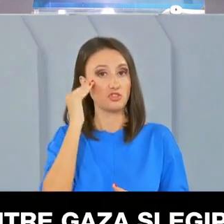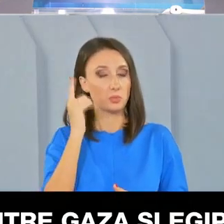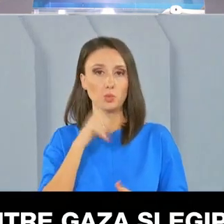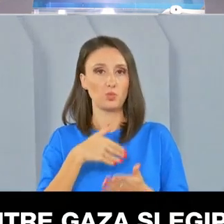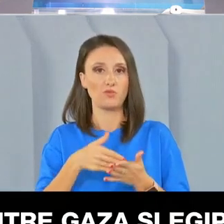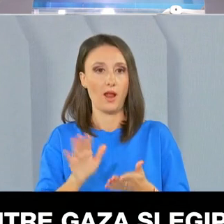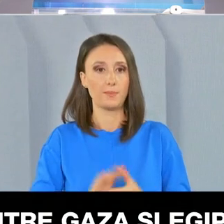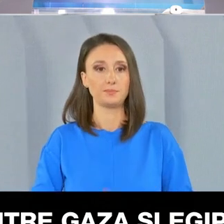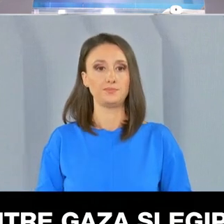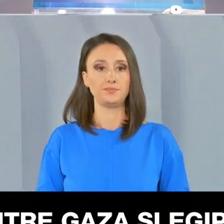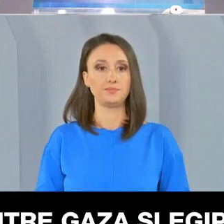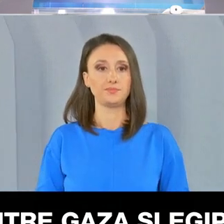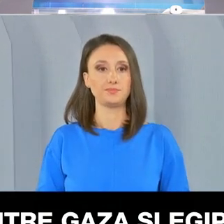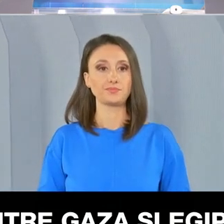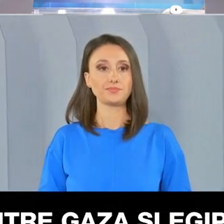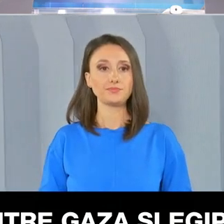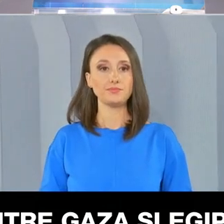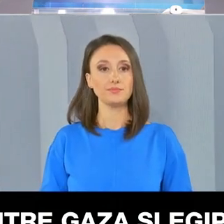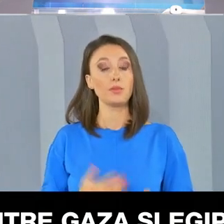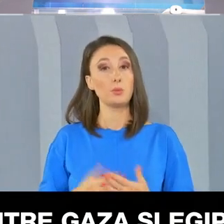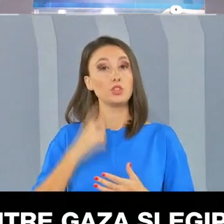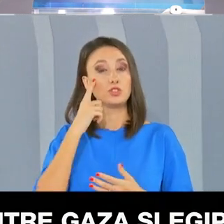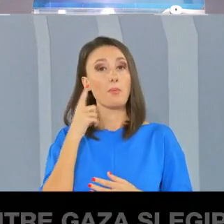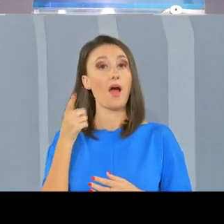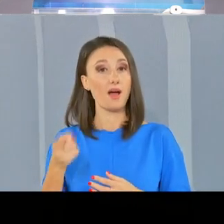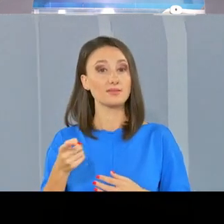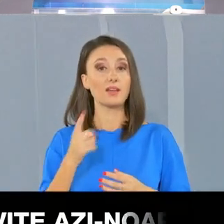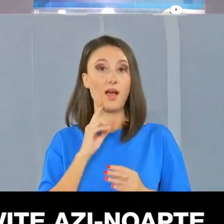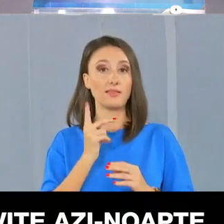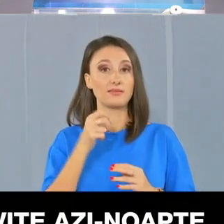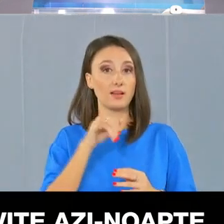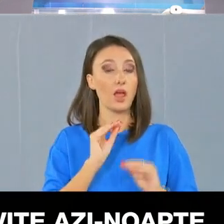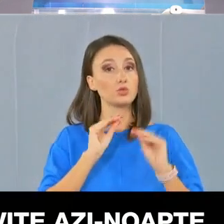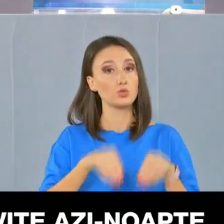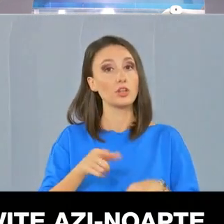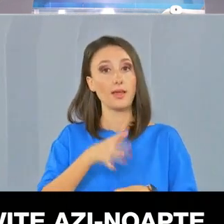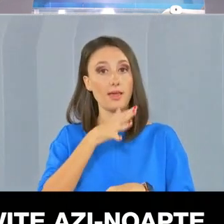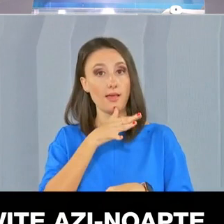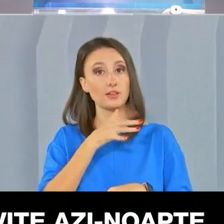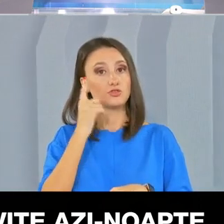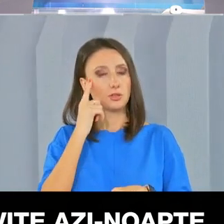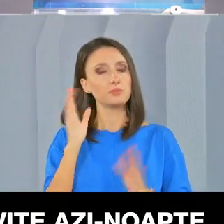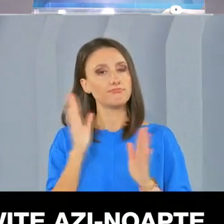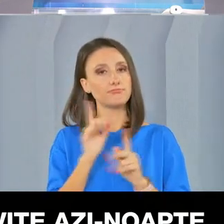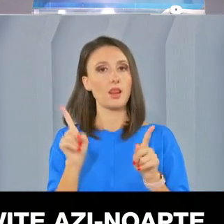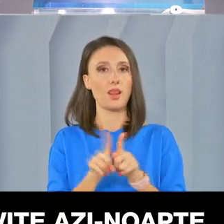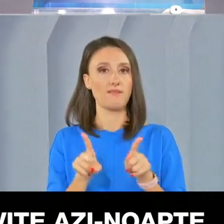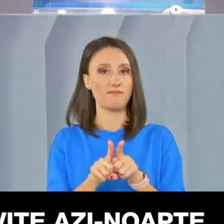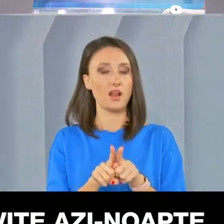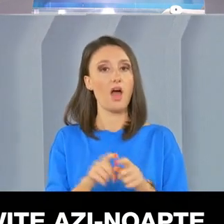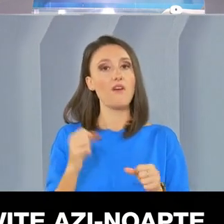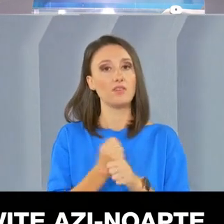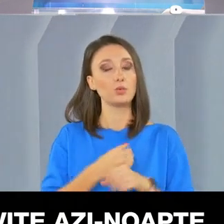reticent. Corect. Pe de altă parte, pentru că, iată, știm că astăzi Anthony Blinken ajunge din nou nu în Israel, în acest turneu. Știm că în oglindă a făcut totodată și